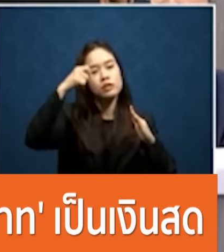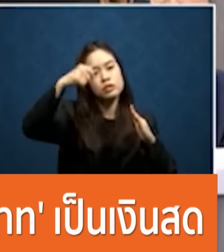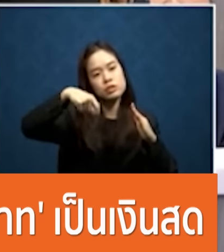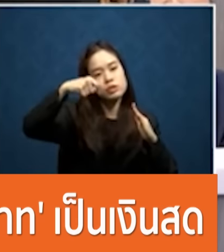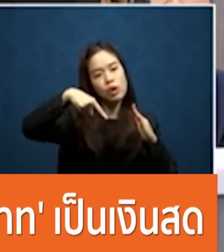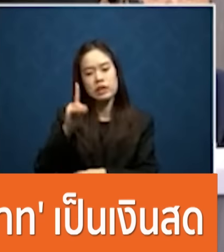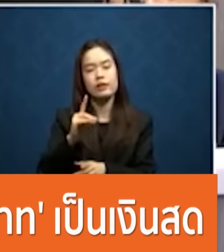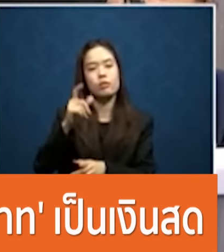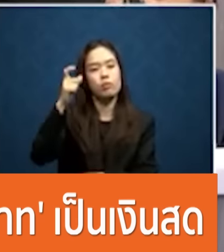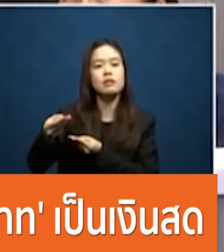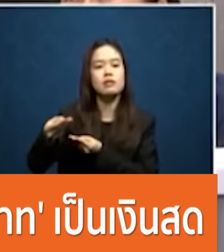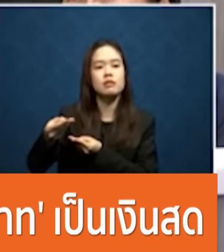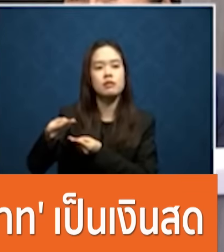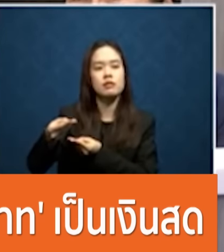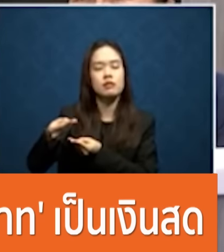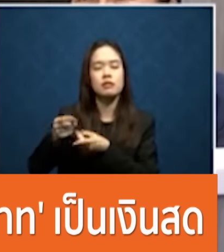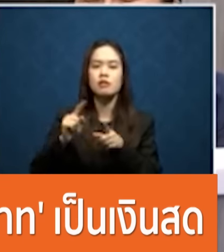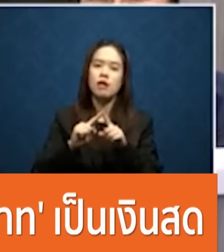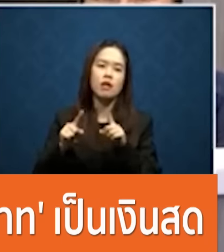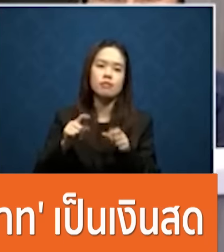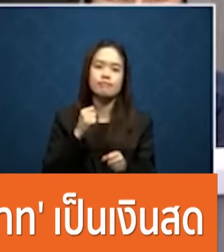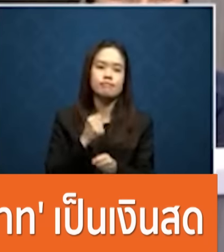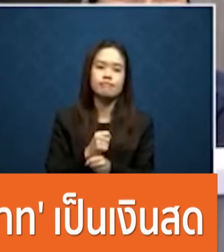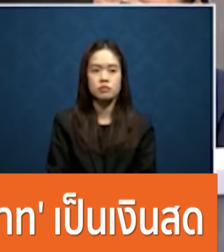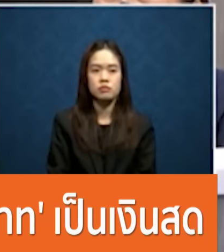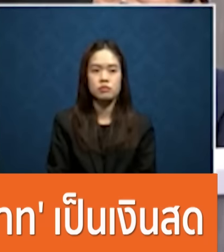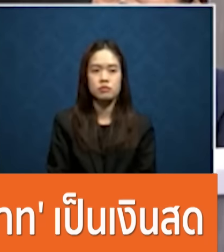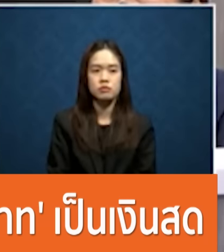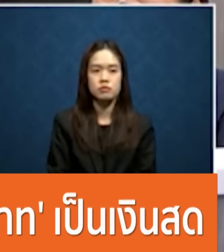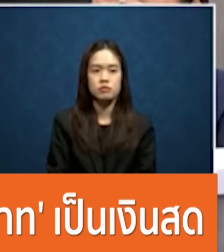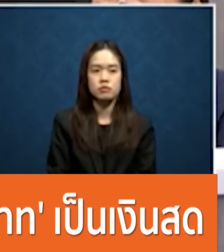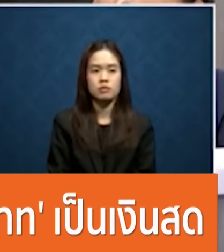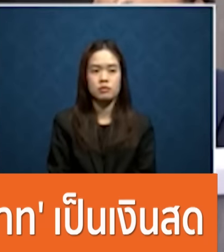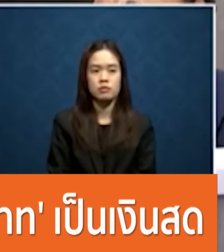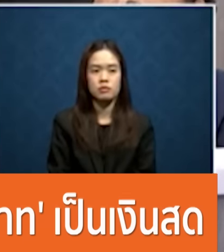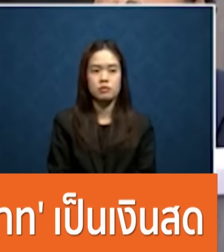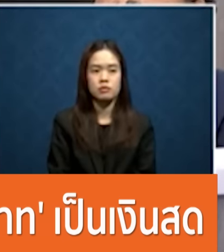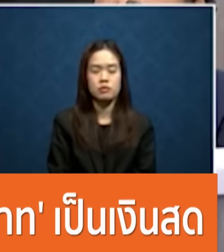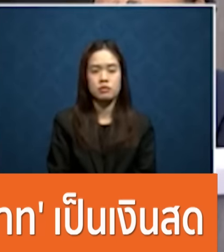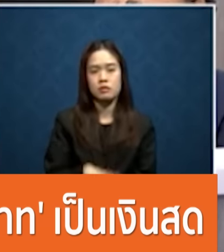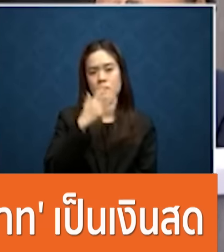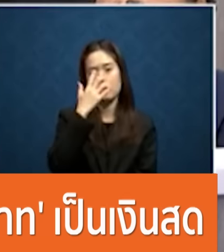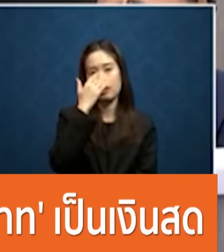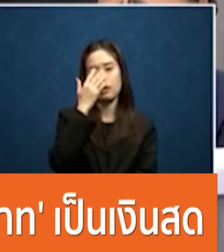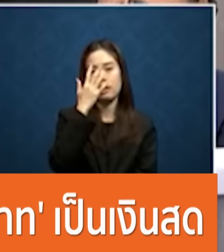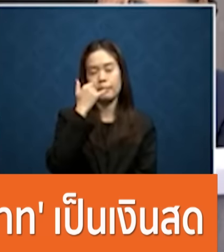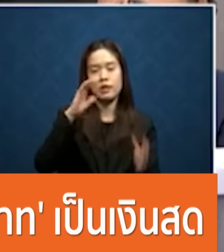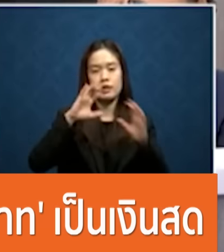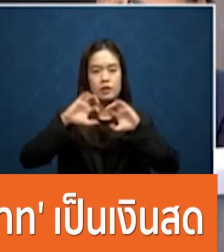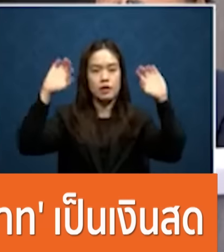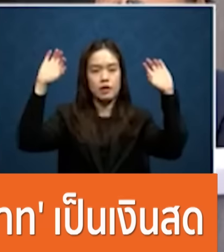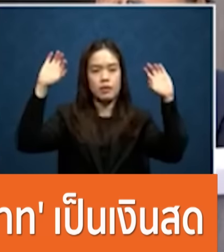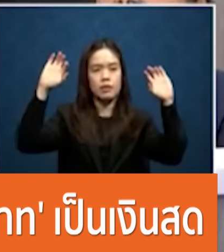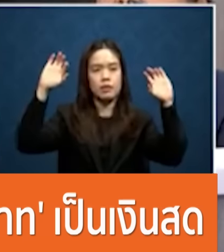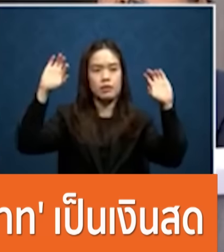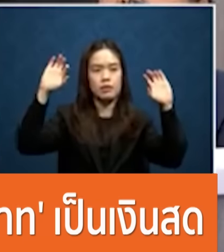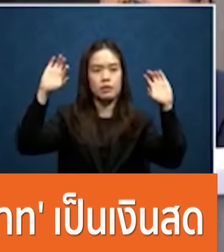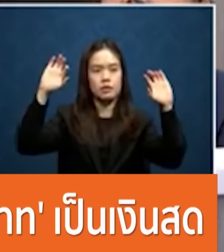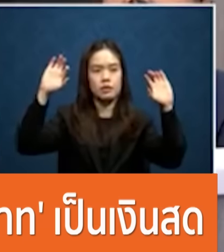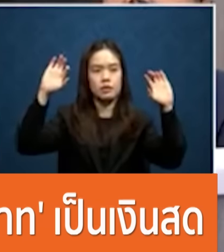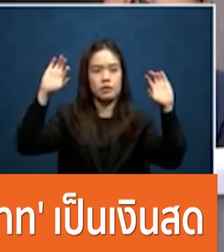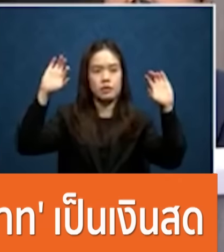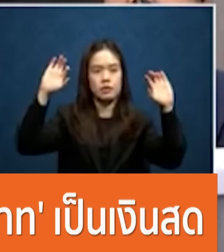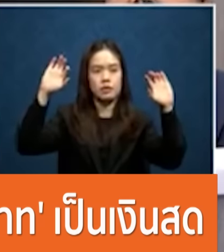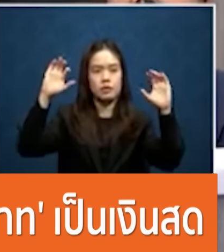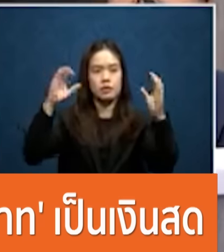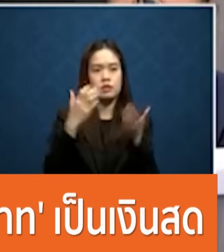ควายมาเลี้ยงก็ไม่สามารถที่จะทำได้ทำไมรัฐบาลไม่แจกเป็นเงินแบบ